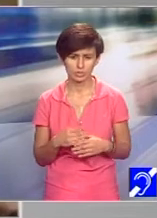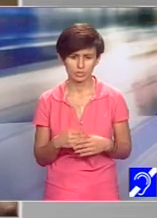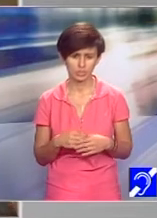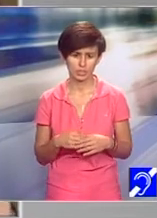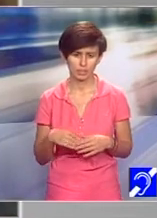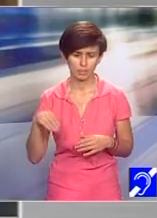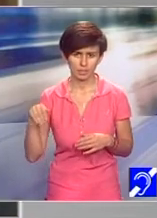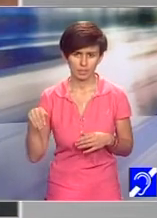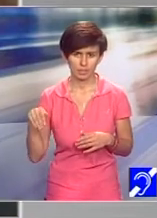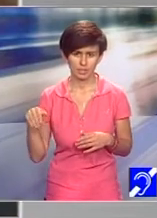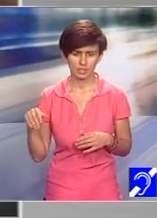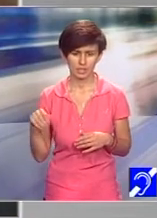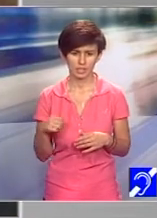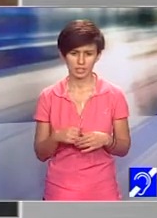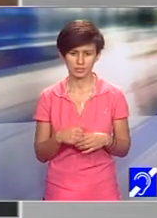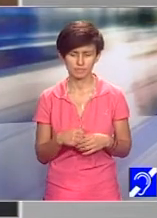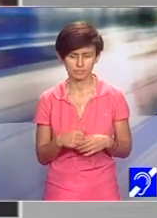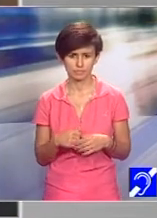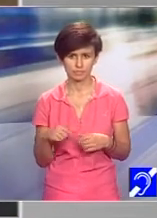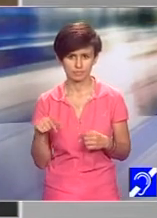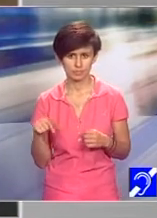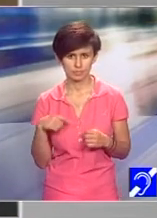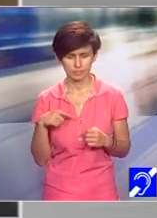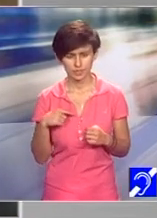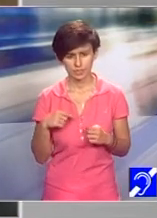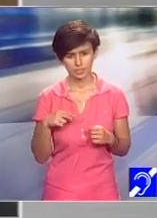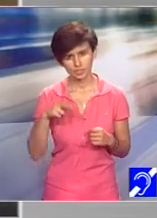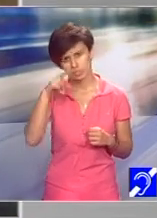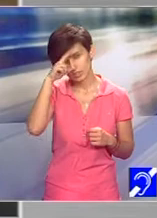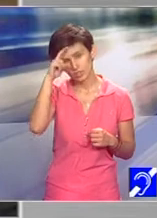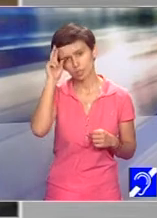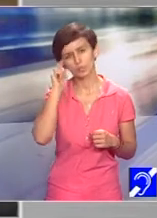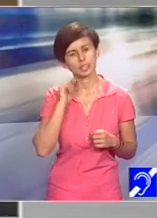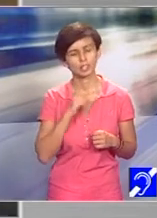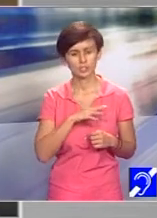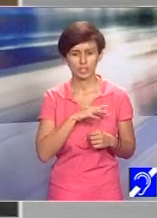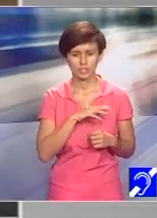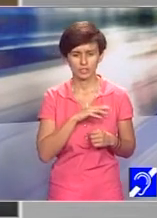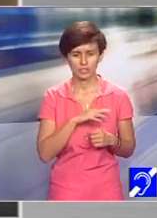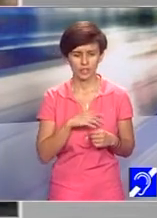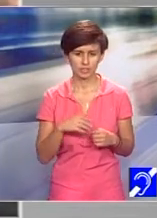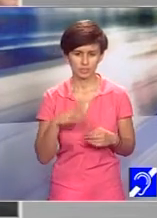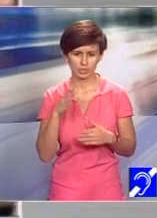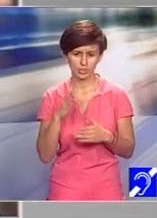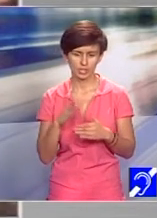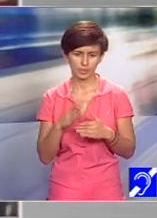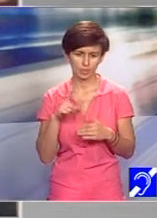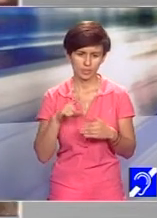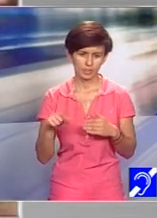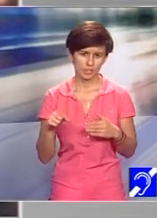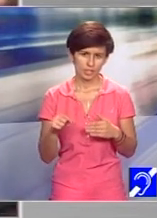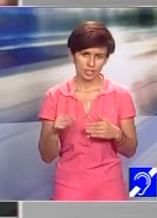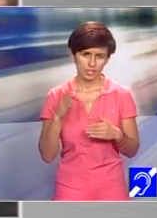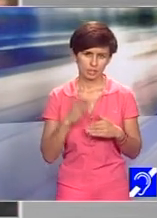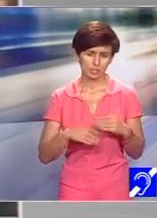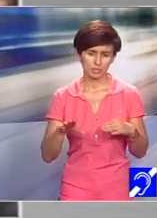îndeosebi încărcați și la Paris și la Berlin de rezultatul ultimilor alegeri, adică mai exact de perspectiva de